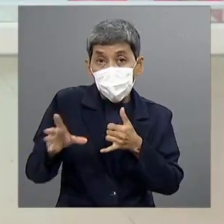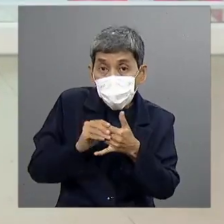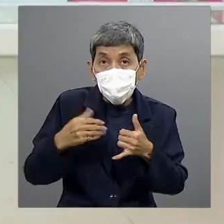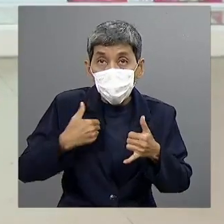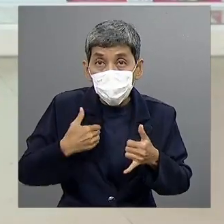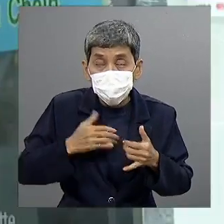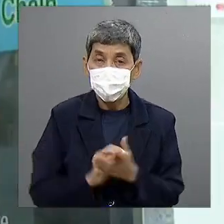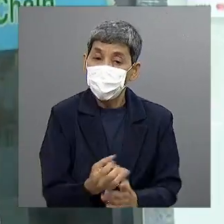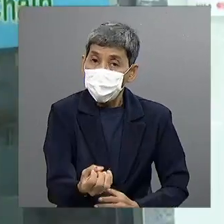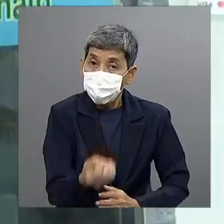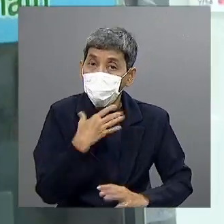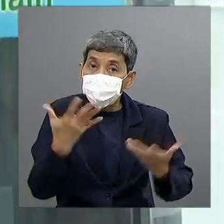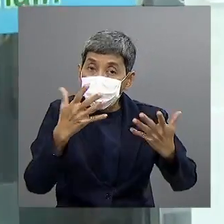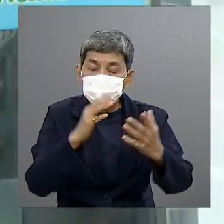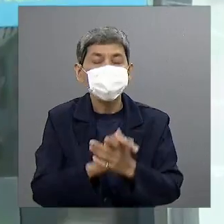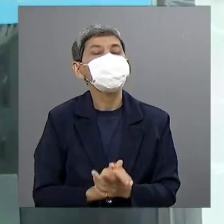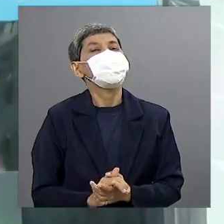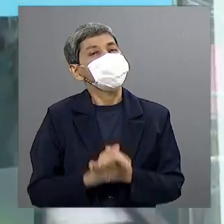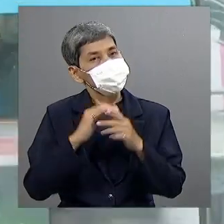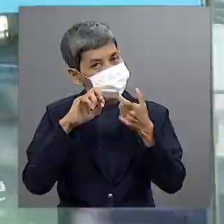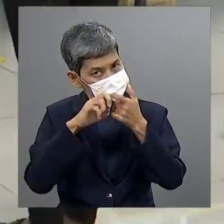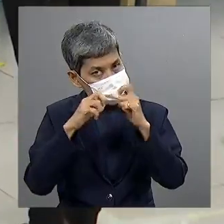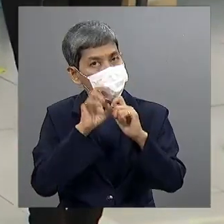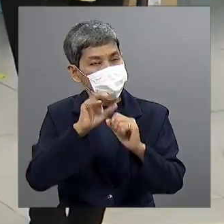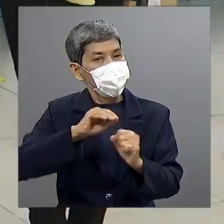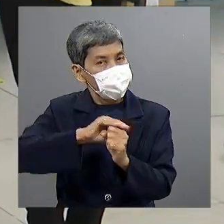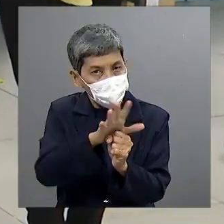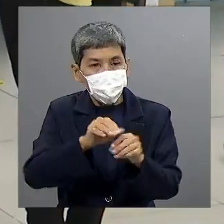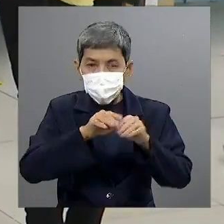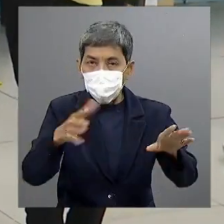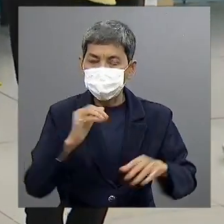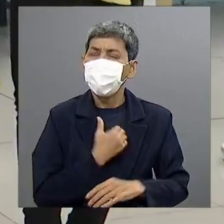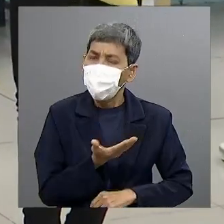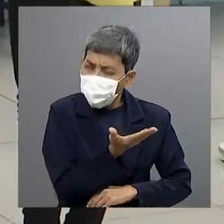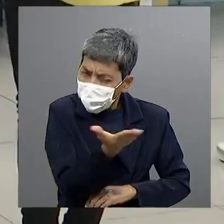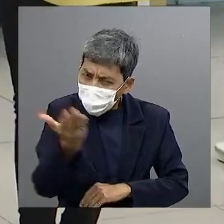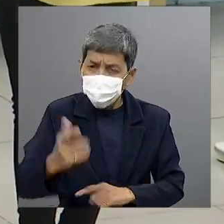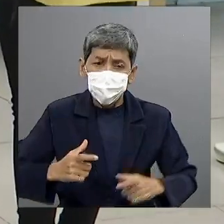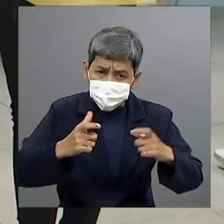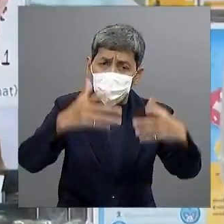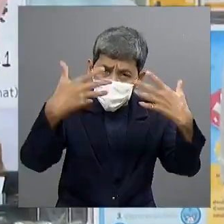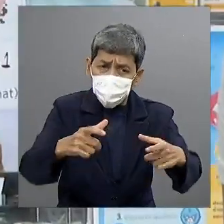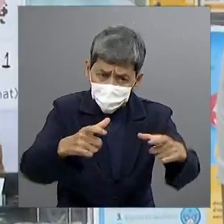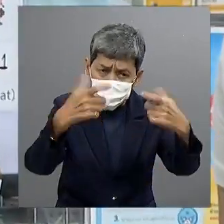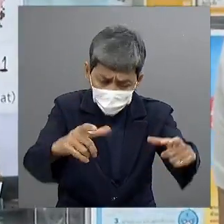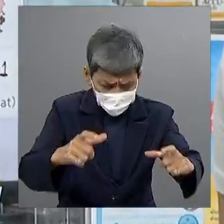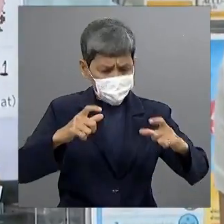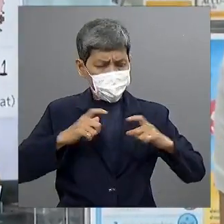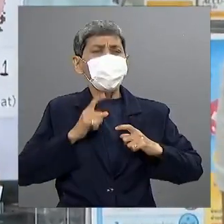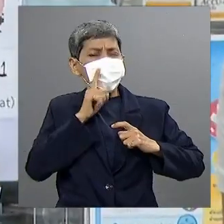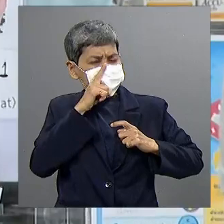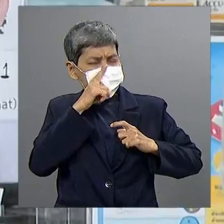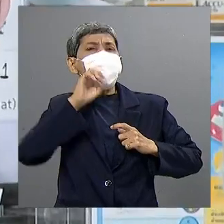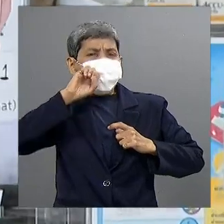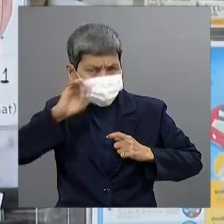าสู่ระบบนั้นก็จะยิ่งเกิดความเสี่ยงต่อการระบาดได้นะคะจึงร้องขอให้ทุกคนค่ะที่รับผลไปแล้วนั้นช่วยแจ้งผลกลับมาทาง